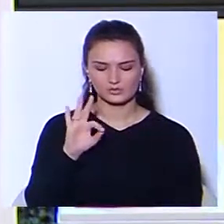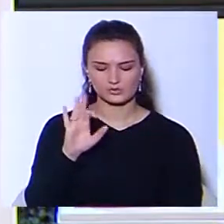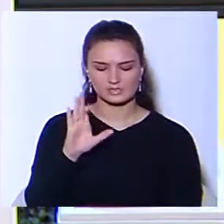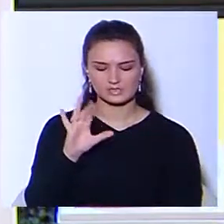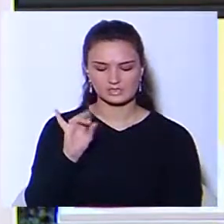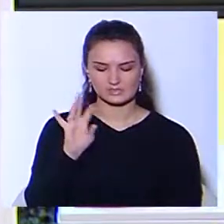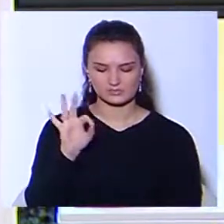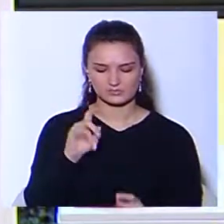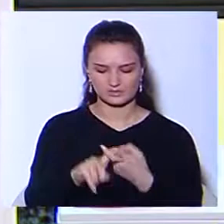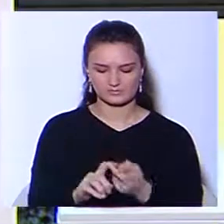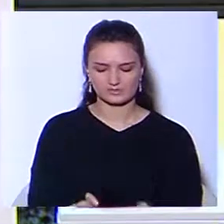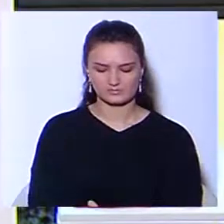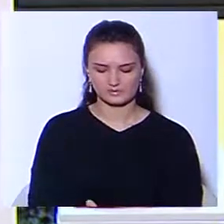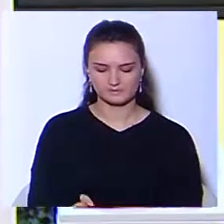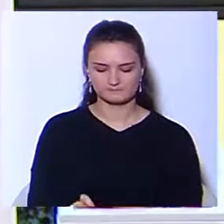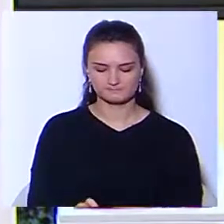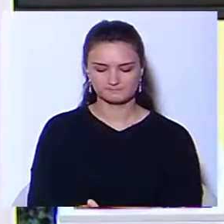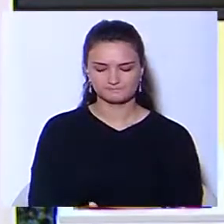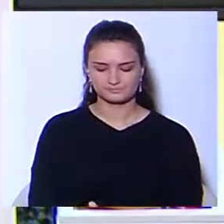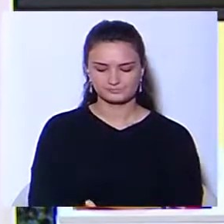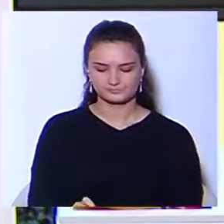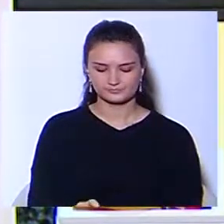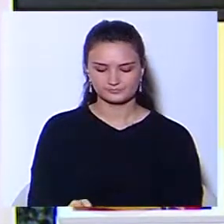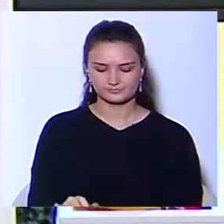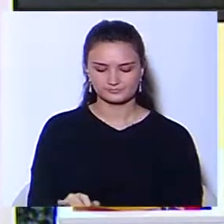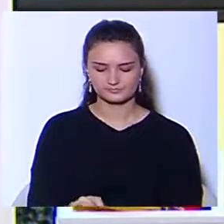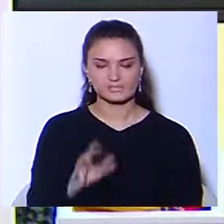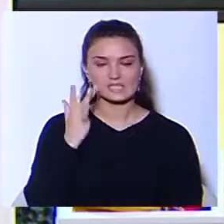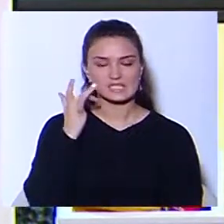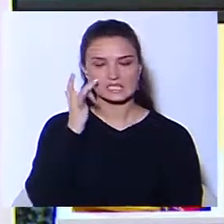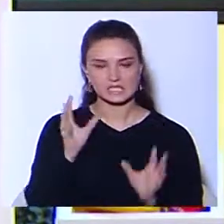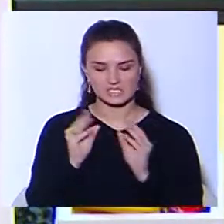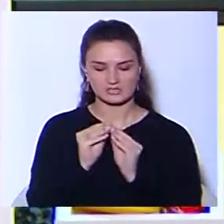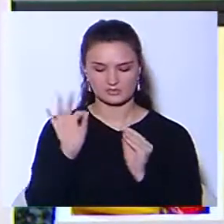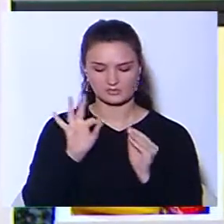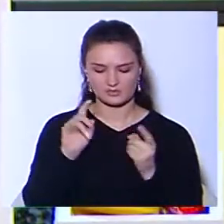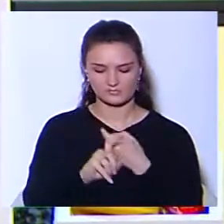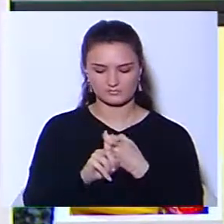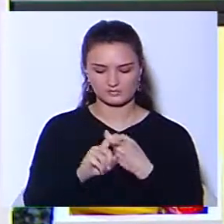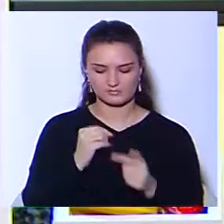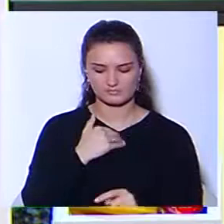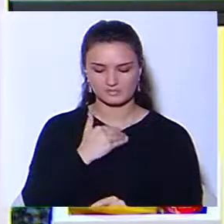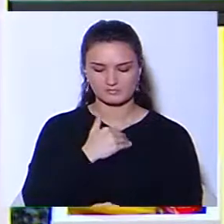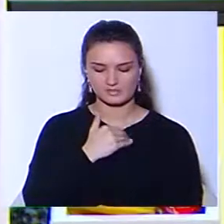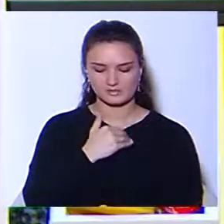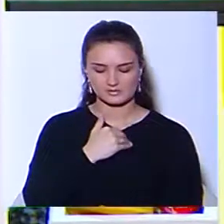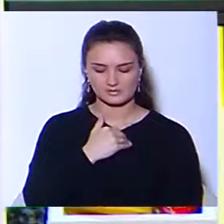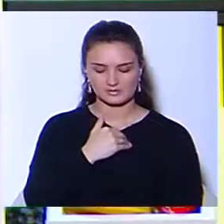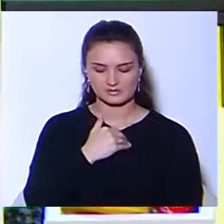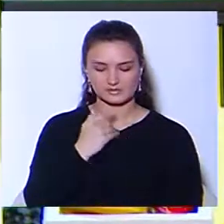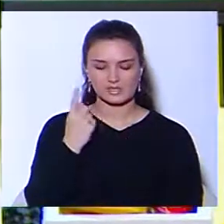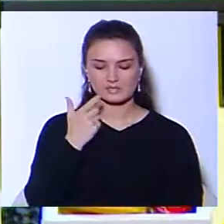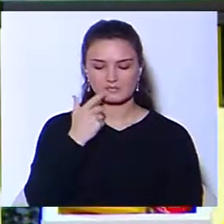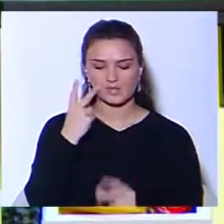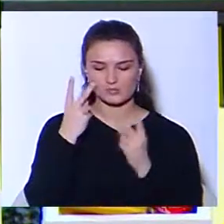დაკავშირებით და ძალიან ბევრი საუბრობს ამ ტოქსინის თხილთან კავშირზე. Თუმცა მე მინდა ჩვენი გადაცემის ერთგულ